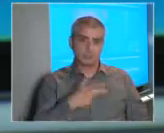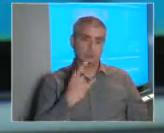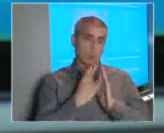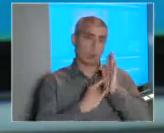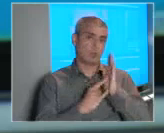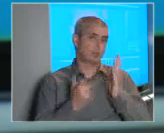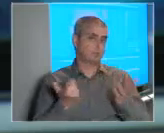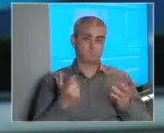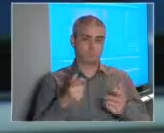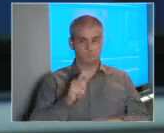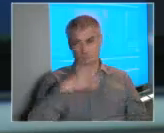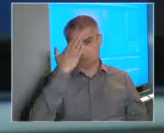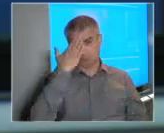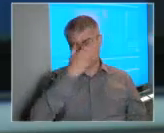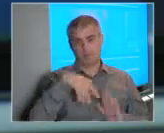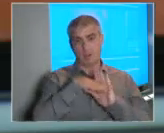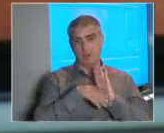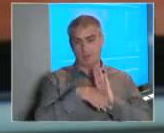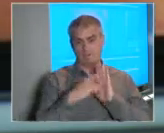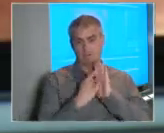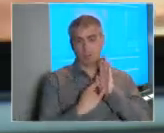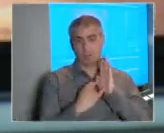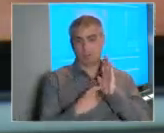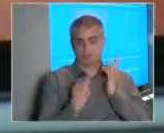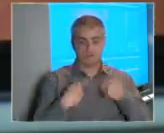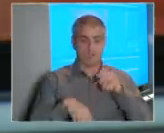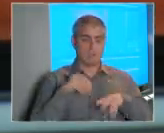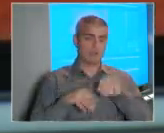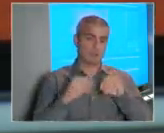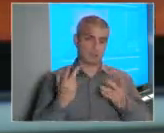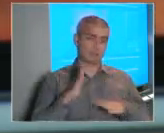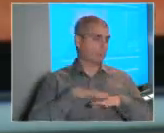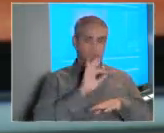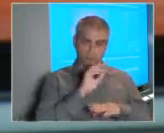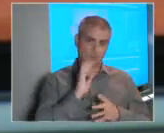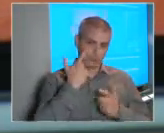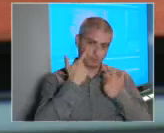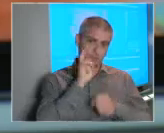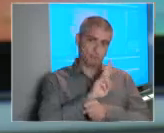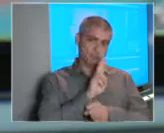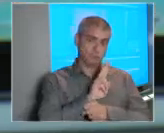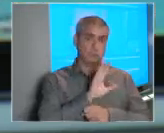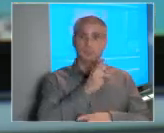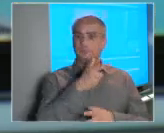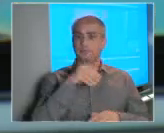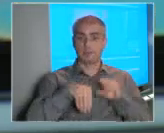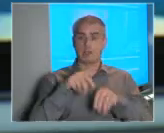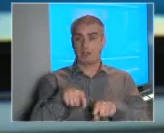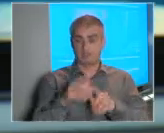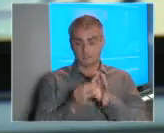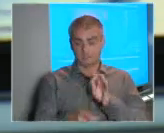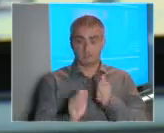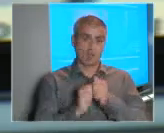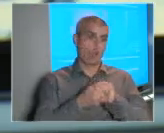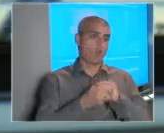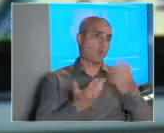חוקים, המפלגות מודעות לכללים ולחוקים האלה, וועדת הבחירות תפקידה הוא באמת להשגיח, אם זה בקלפי ספציפית,